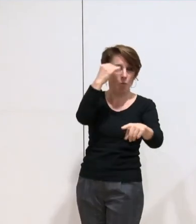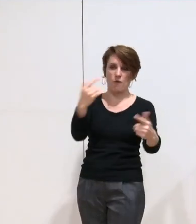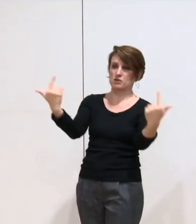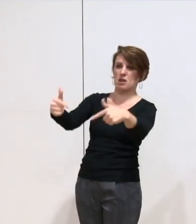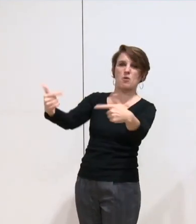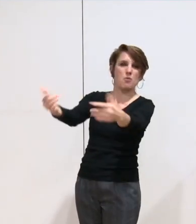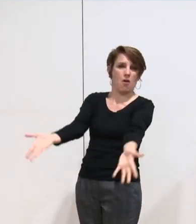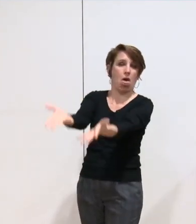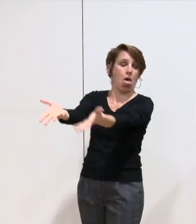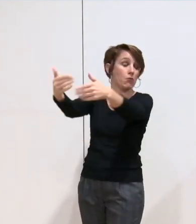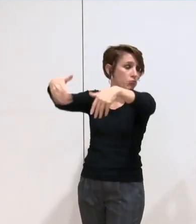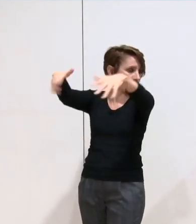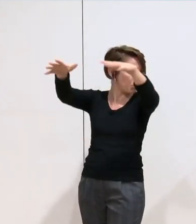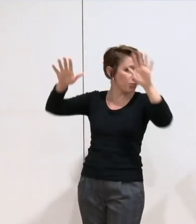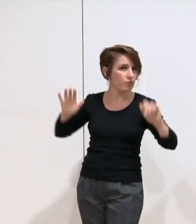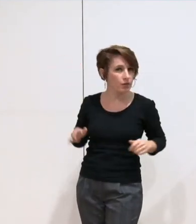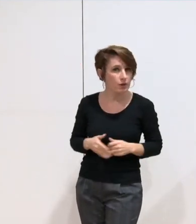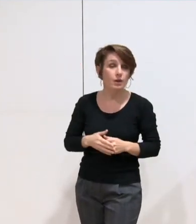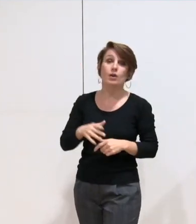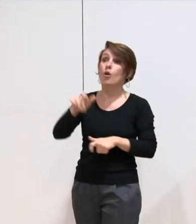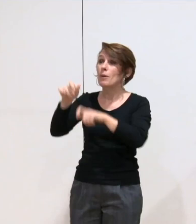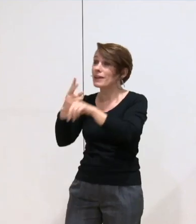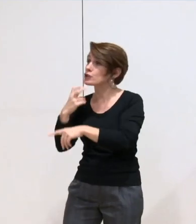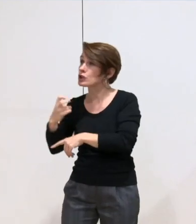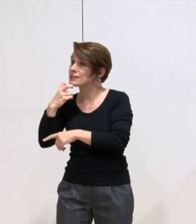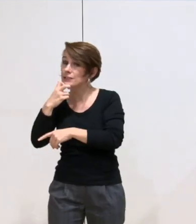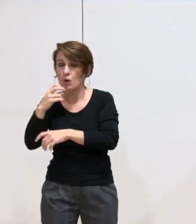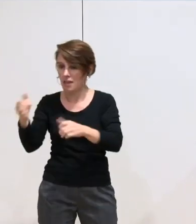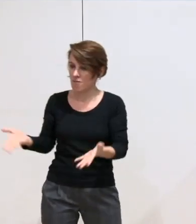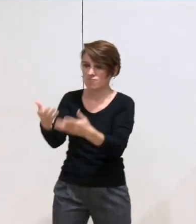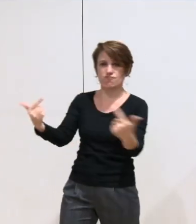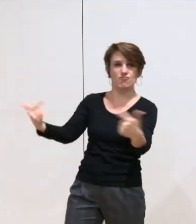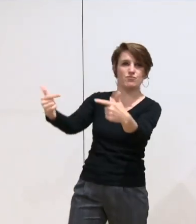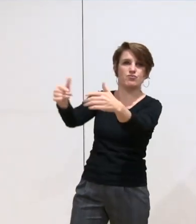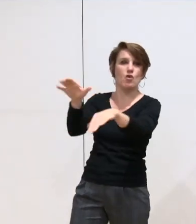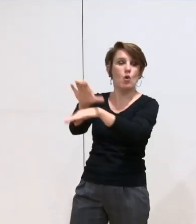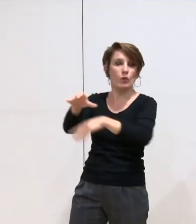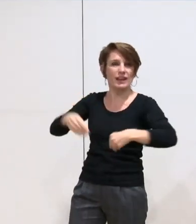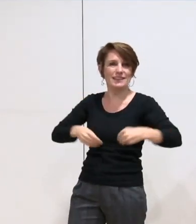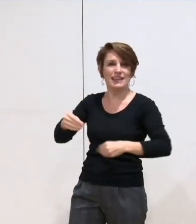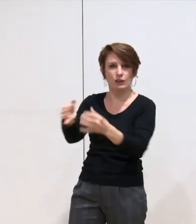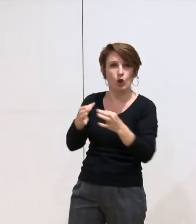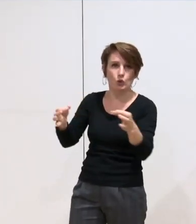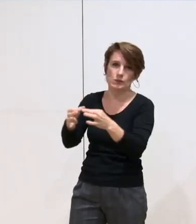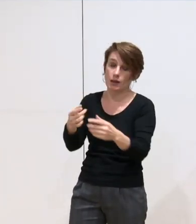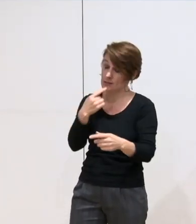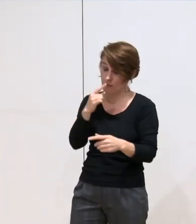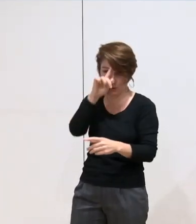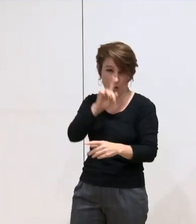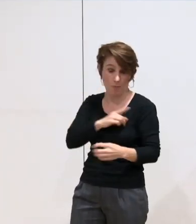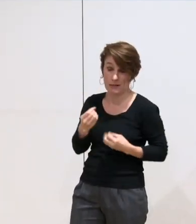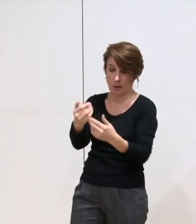Les citoyens aux programmateurs de salles et aux créateurs, divisés pour mieux régner. On donne un peu pour qu'il n'y ait pas trop de révolte et